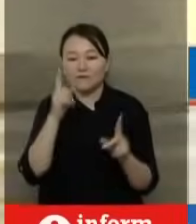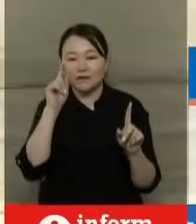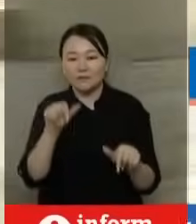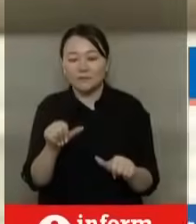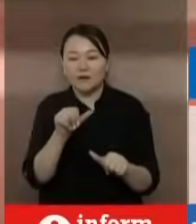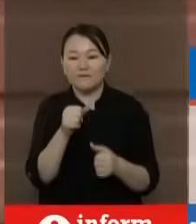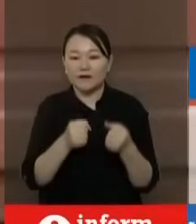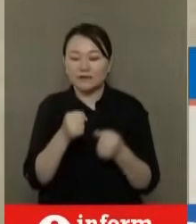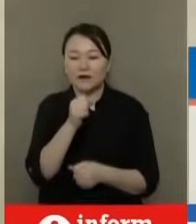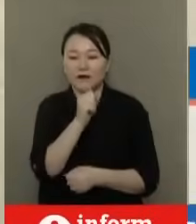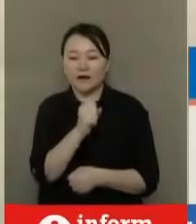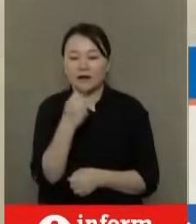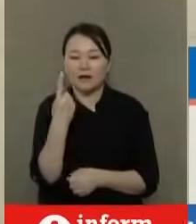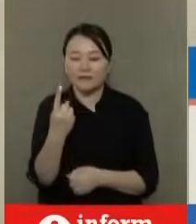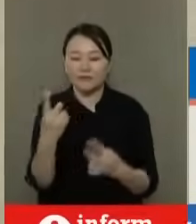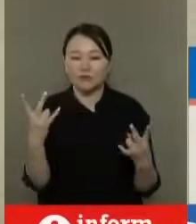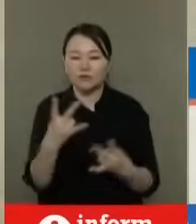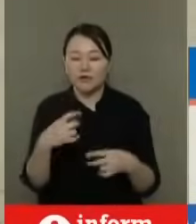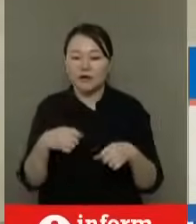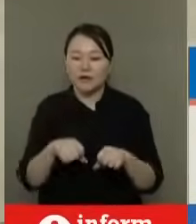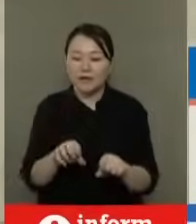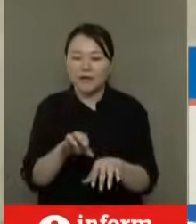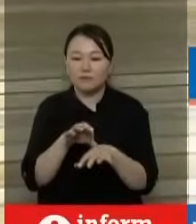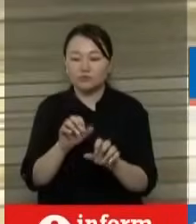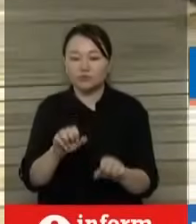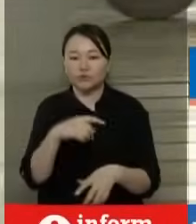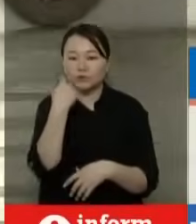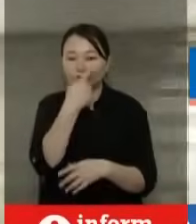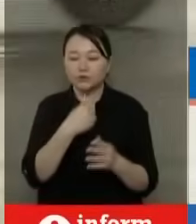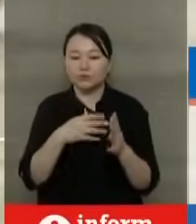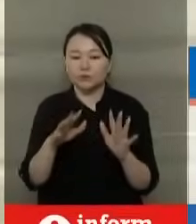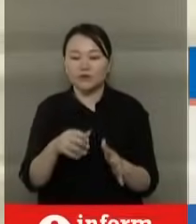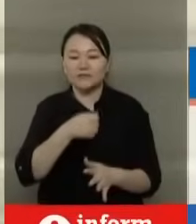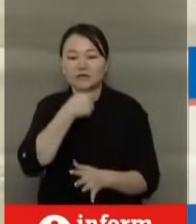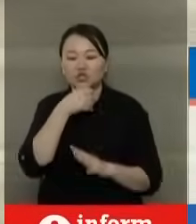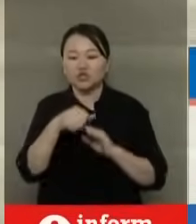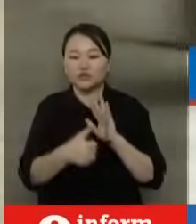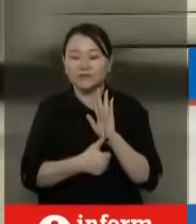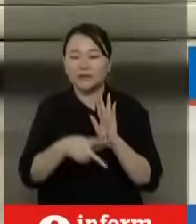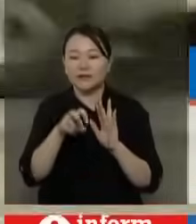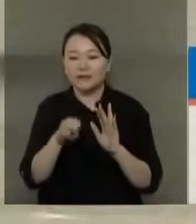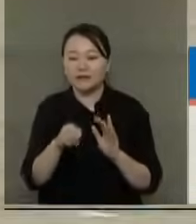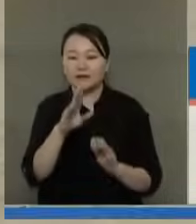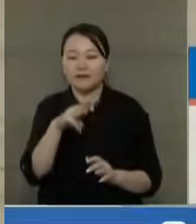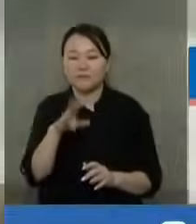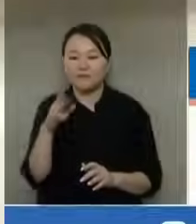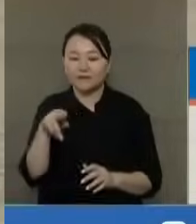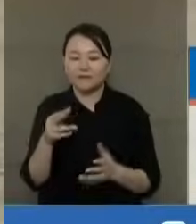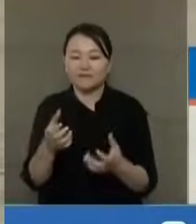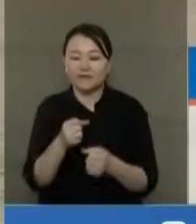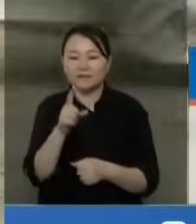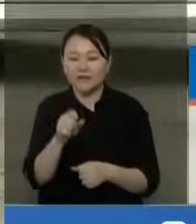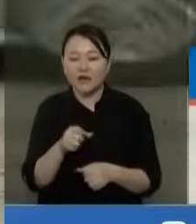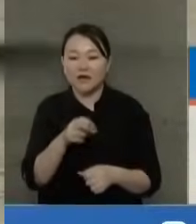права категории А1. А ездить на них смогут только лица старше 16 лет. Обещают в МВД взяться и за